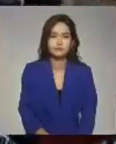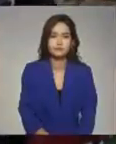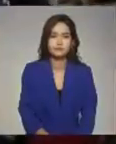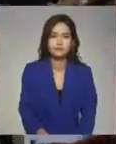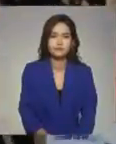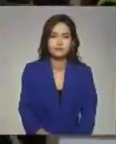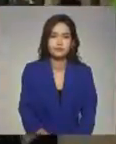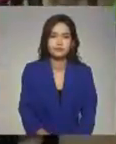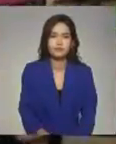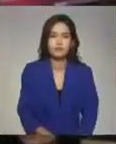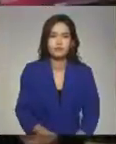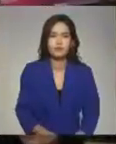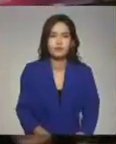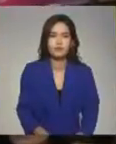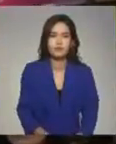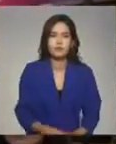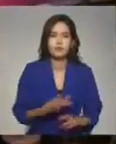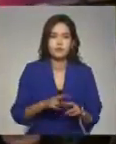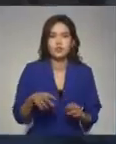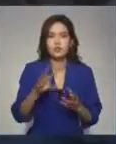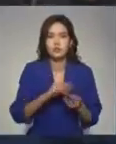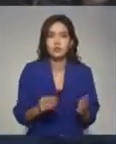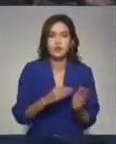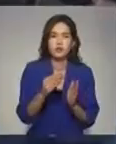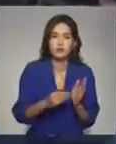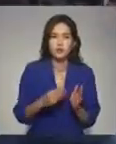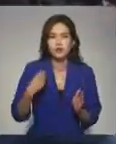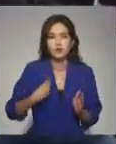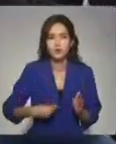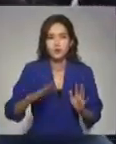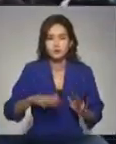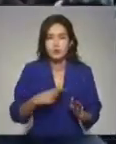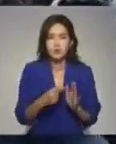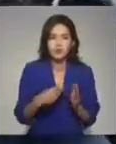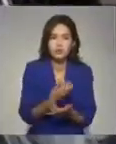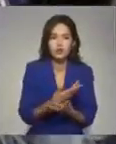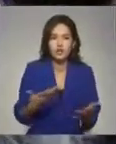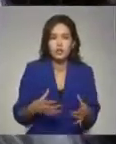Власти Франции ясно дали понять, вопрос обсуждению не подлежит. Что касается граждан